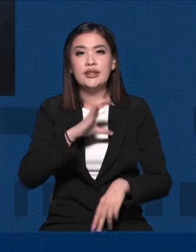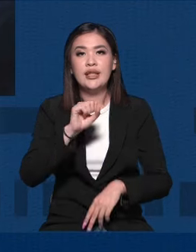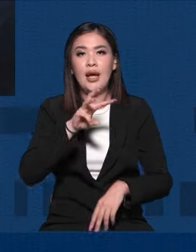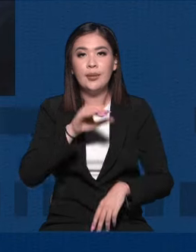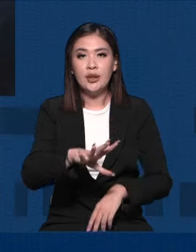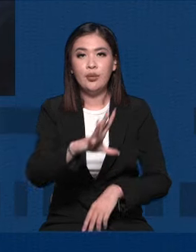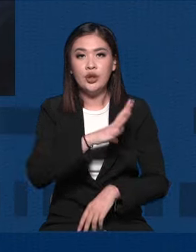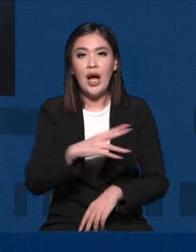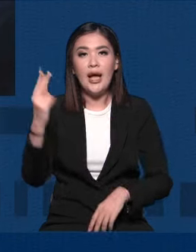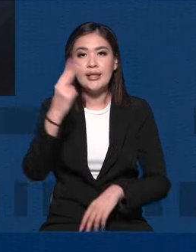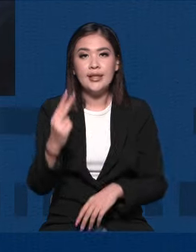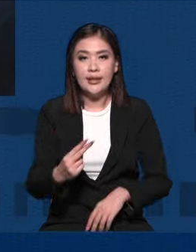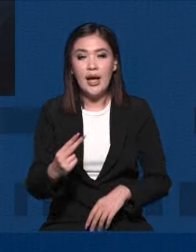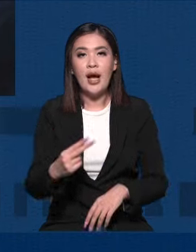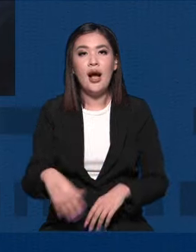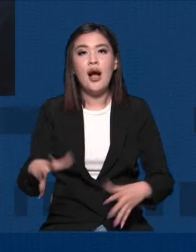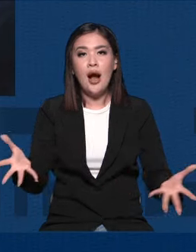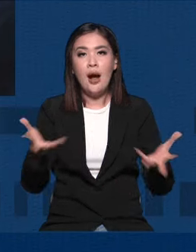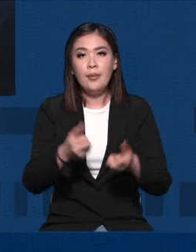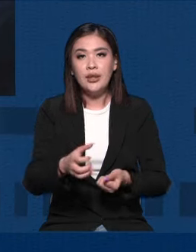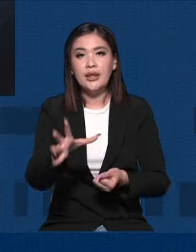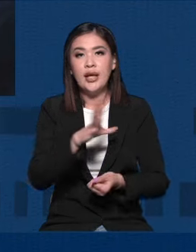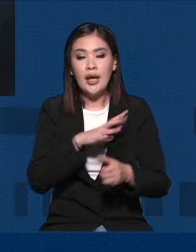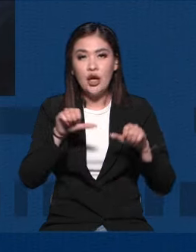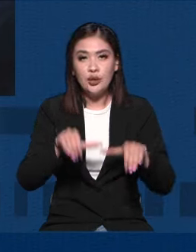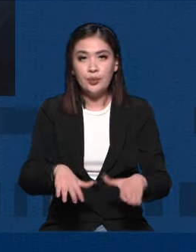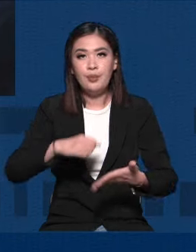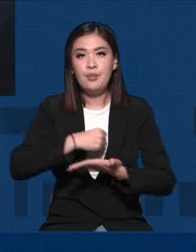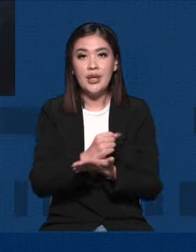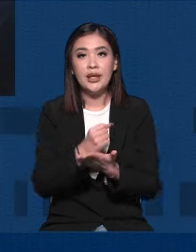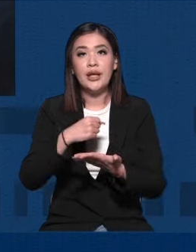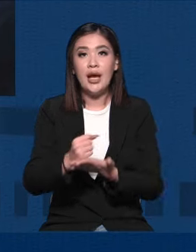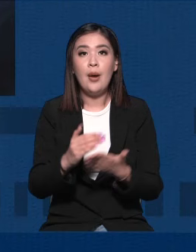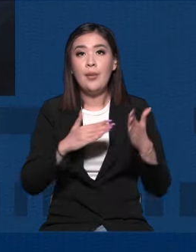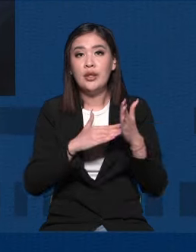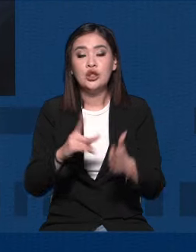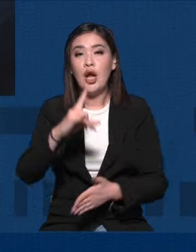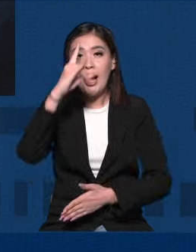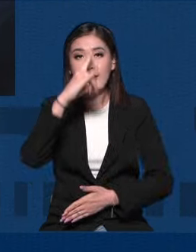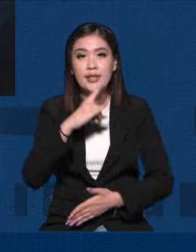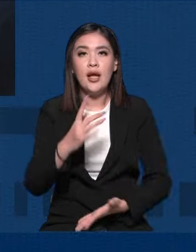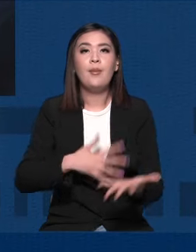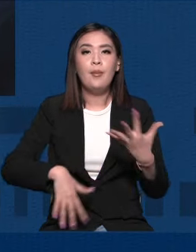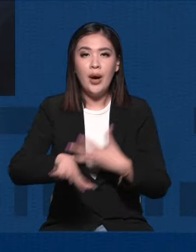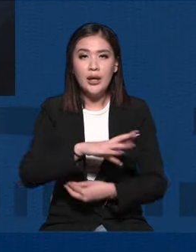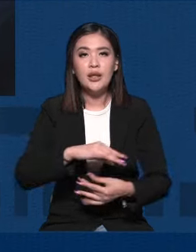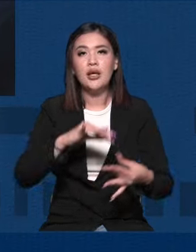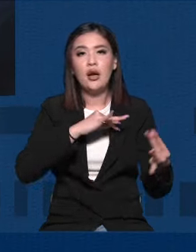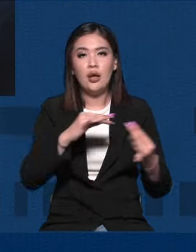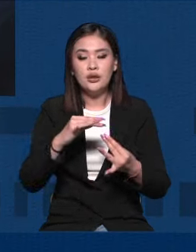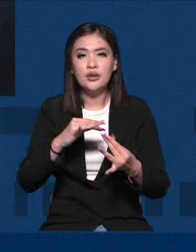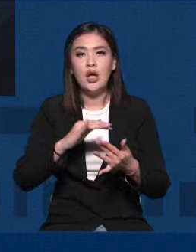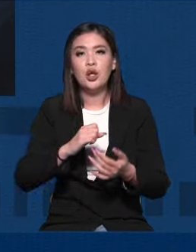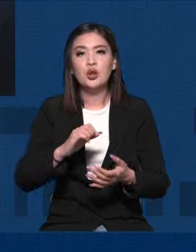өткен. Астана декларациясы қабылданған, сонда белгіленген мақсаттарға жету үшін Қазақстан барлық тараппен тығыз